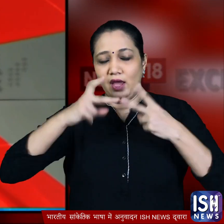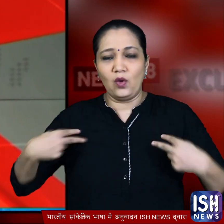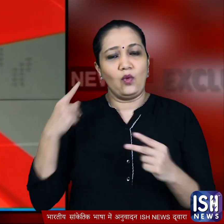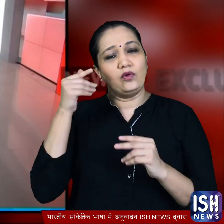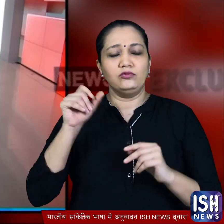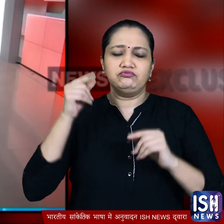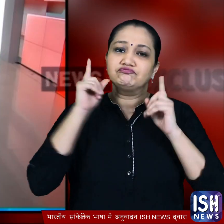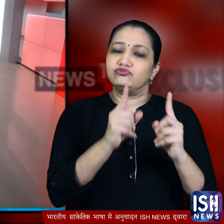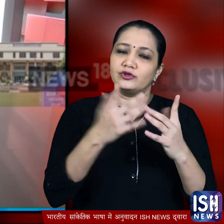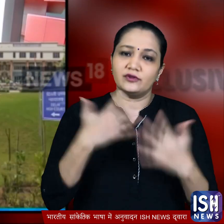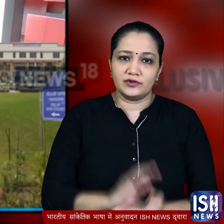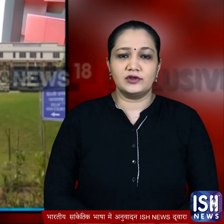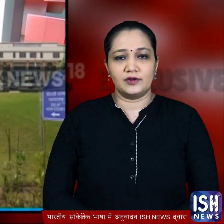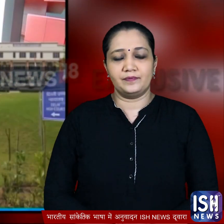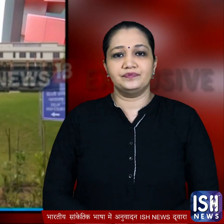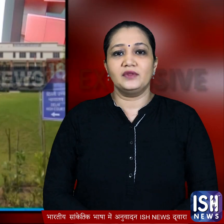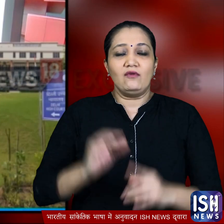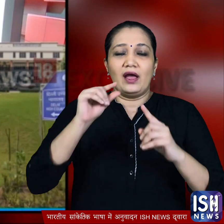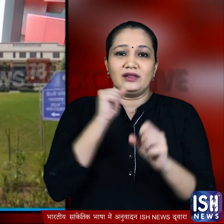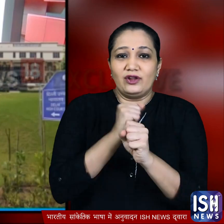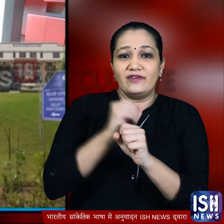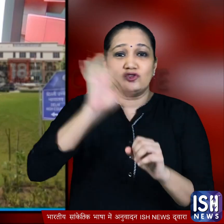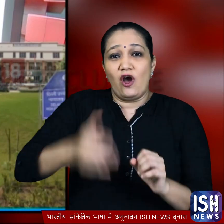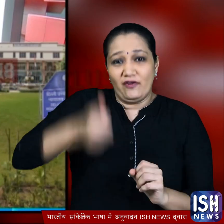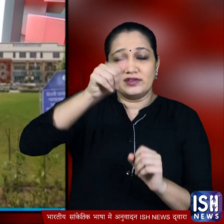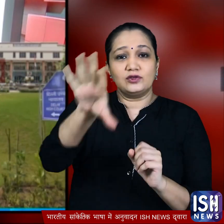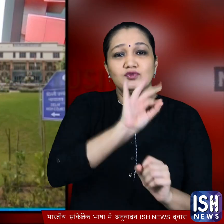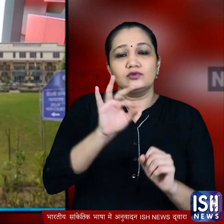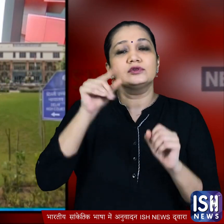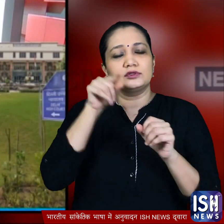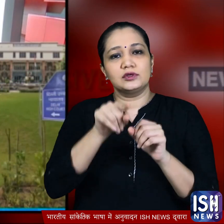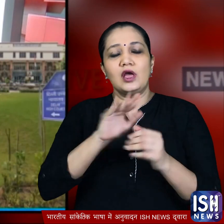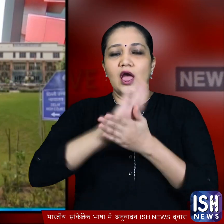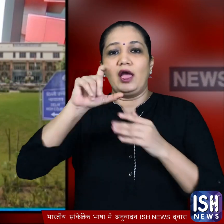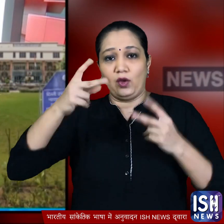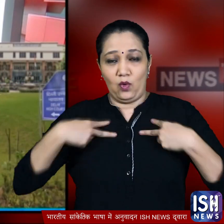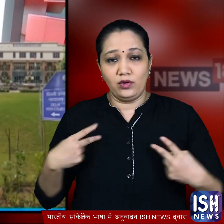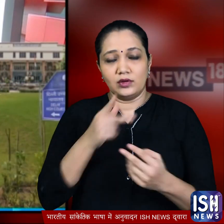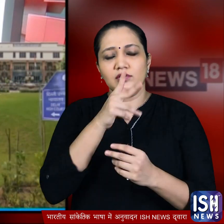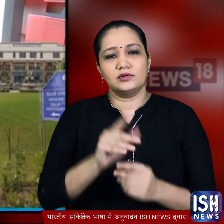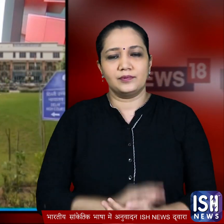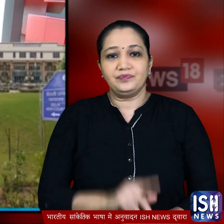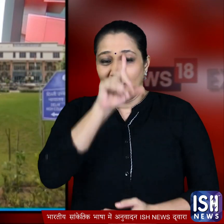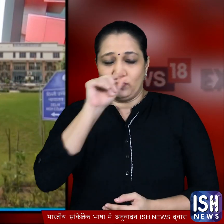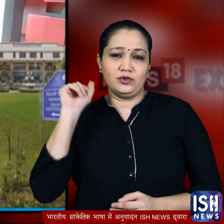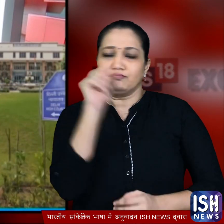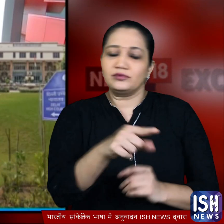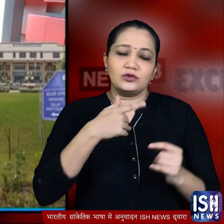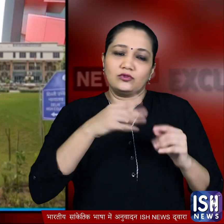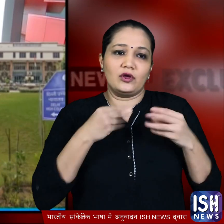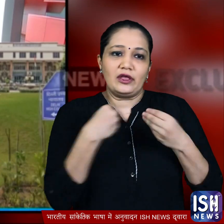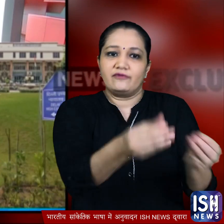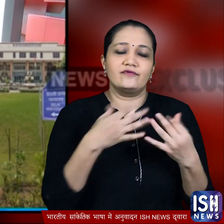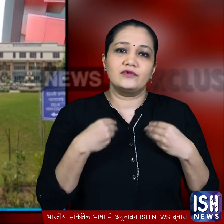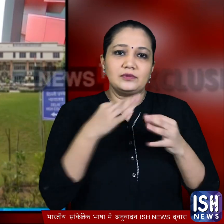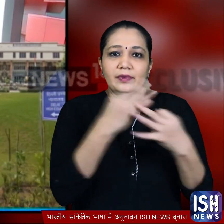सिंह की रिपोर्ट है कि परमानेंट ग्रीवेंस ऑफिसर की नियुक्ति के मामले में हाई कोर्ट ने ट्विटर को राहत देने से